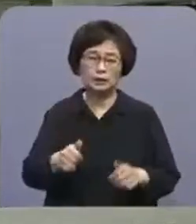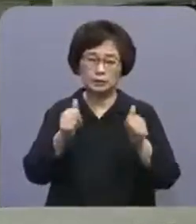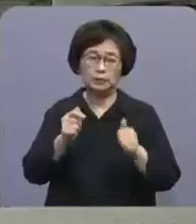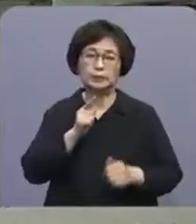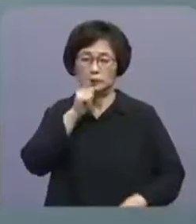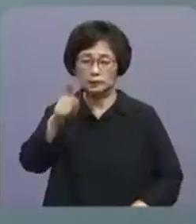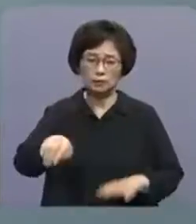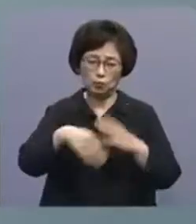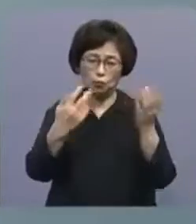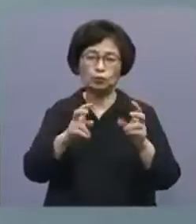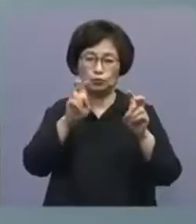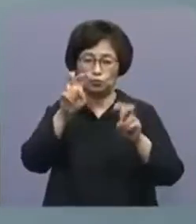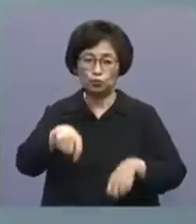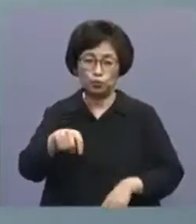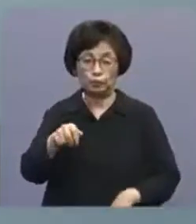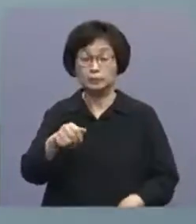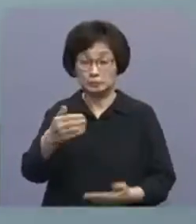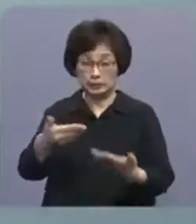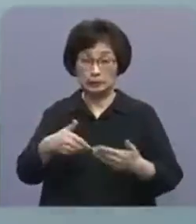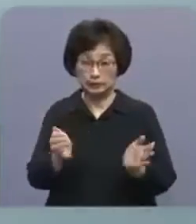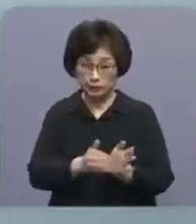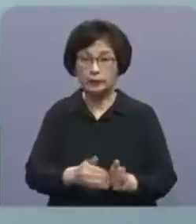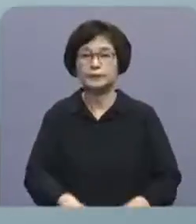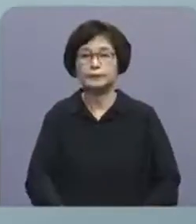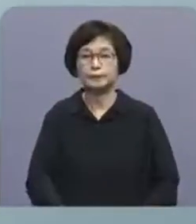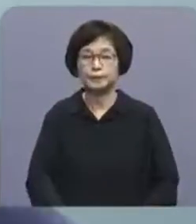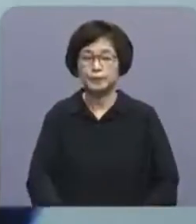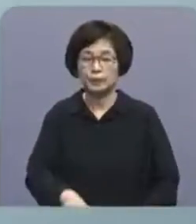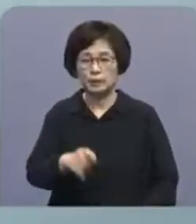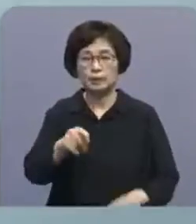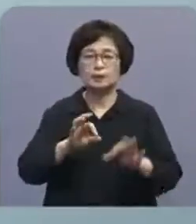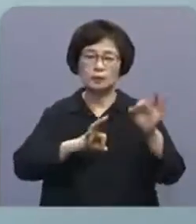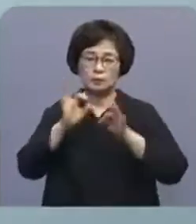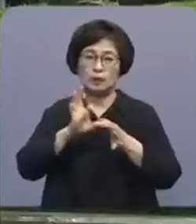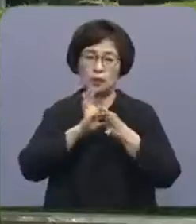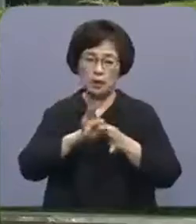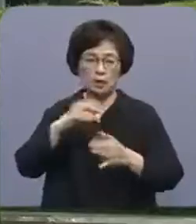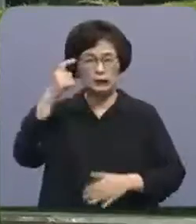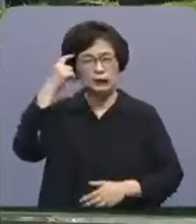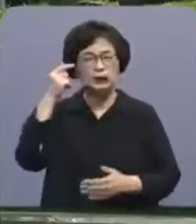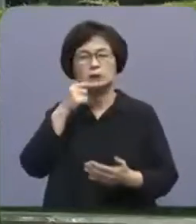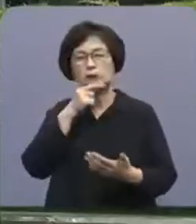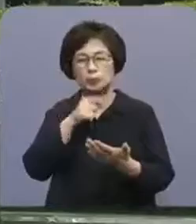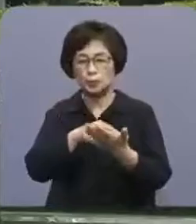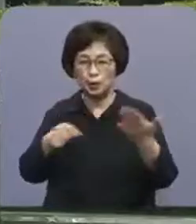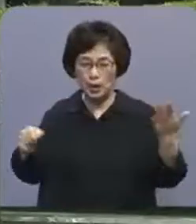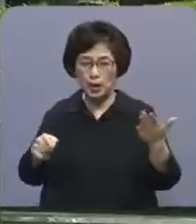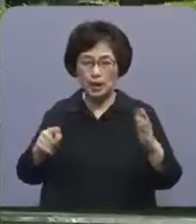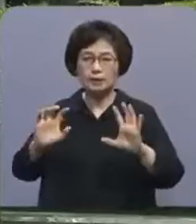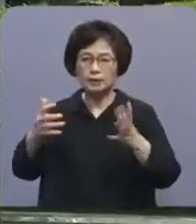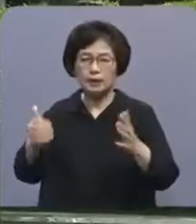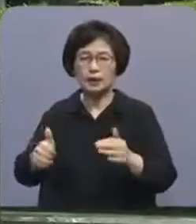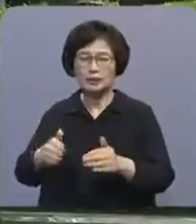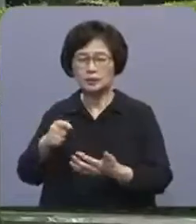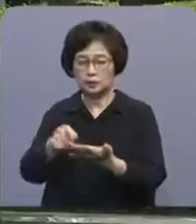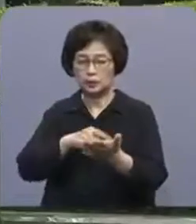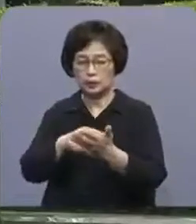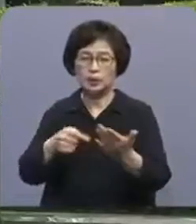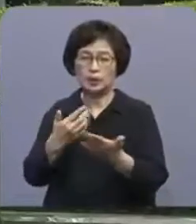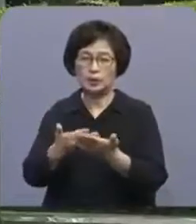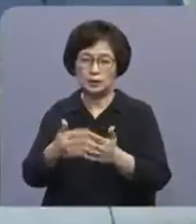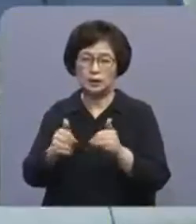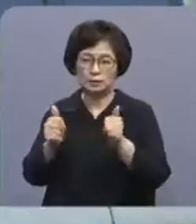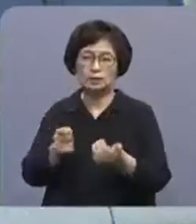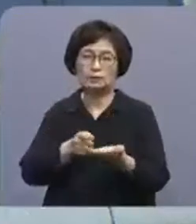모두 무죄를 받았고 지난해에는 헌법재판소가이 사건과 관련해 정신적 손해에 대해 별도로 국가배상을 청구할 수 있다고